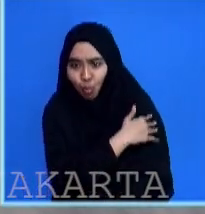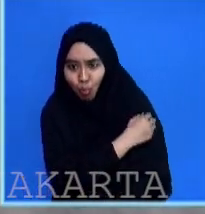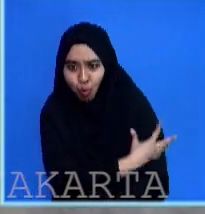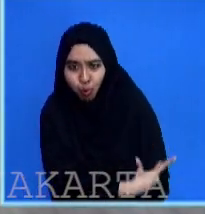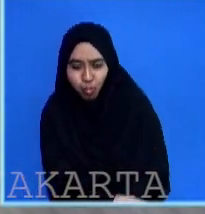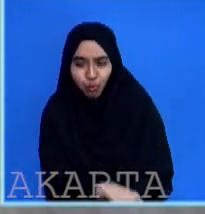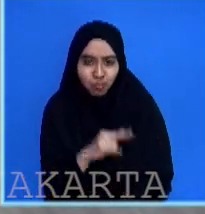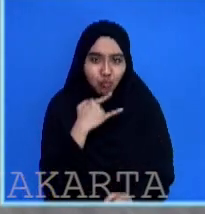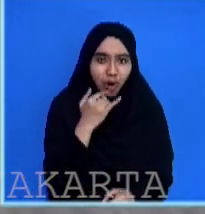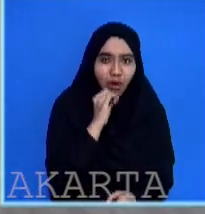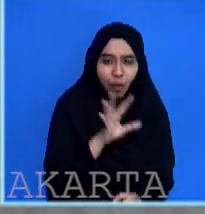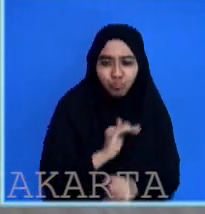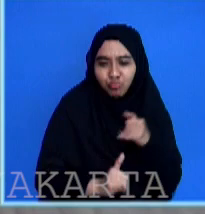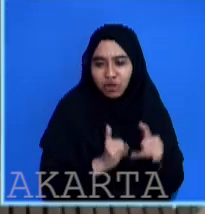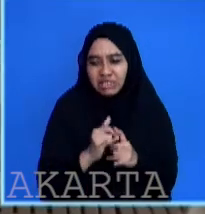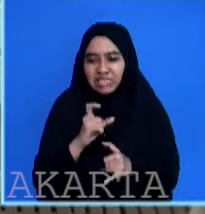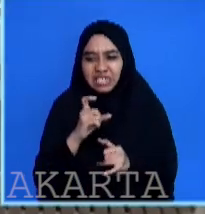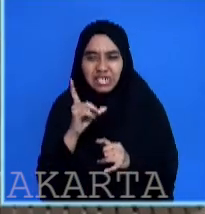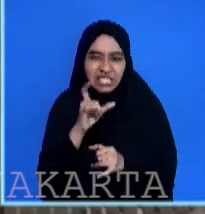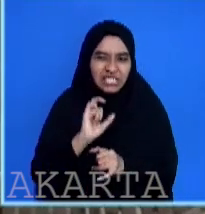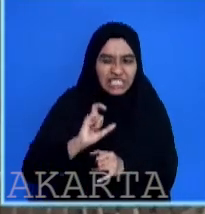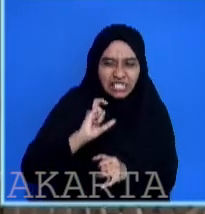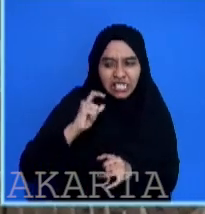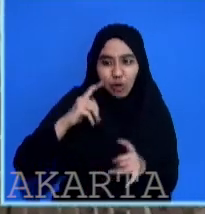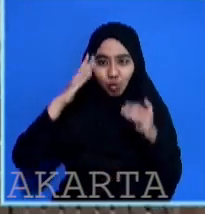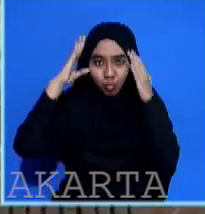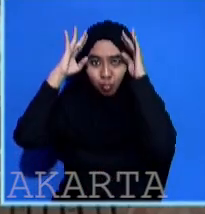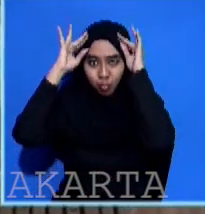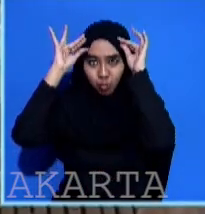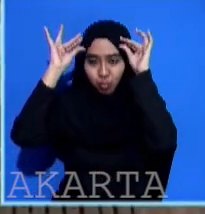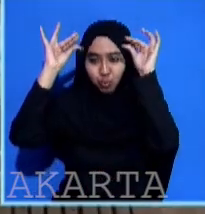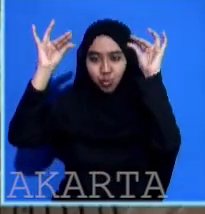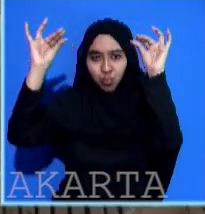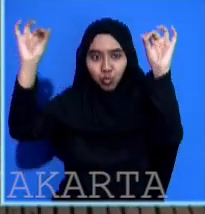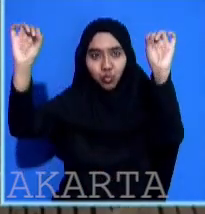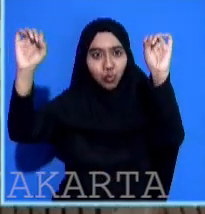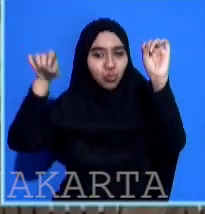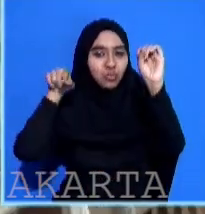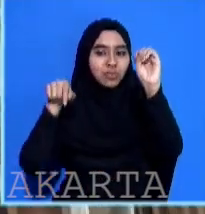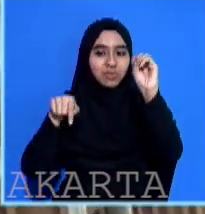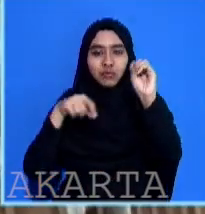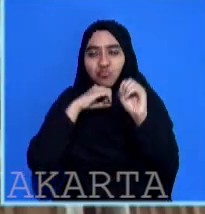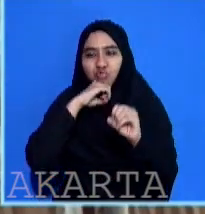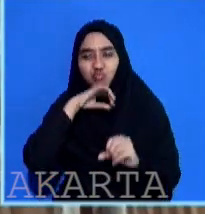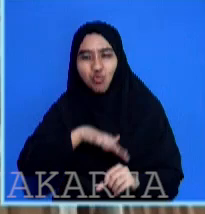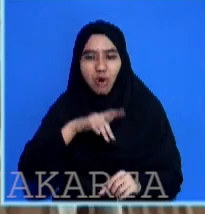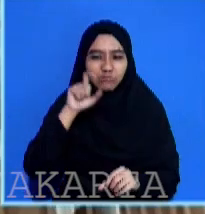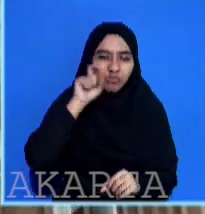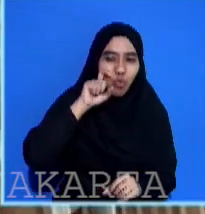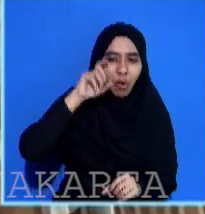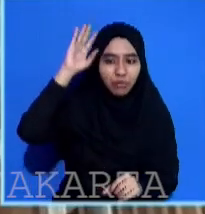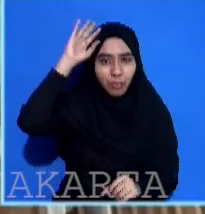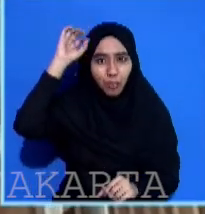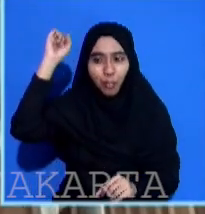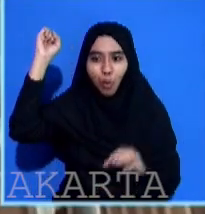covid1ang ciri mirunggan sanesipun Inggih menika sungunipun panjang werni soklat ingkang mlengkung Alif ngandaraken bilih